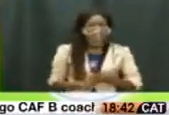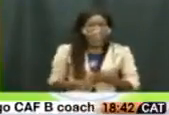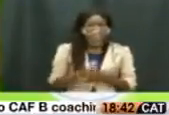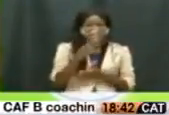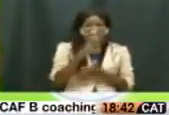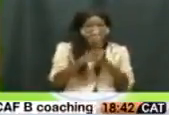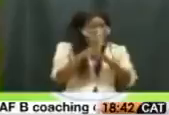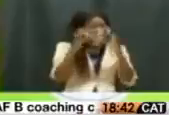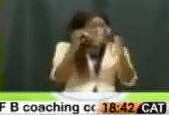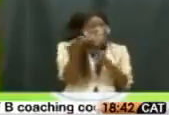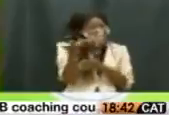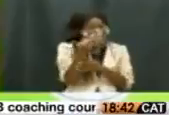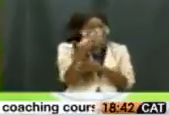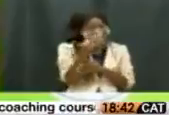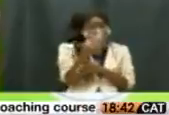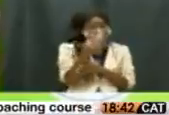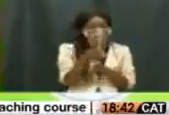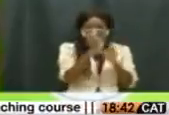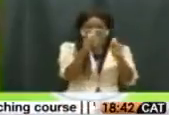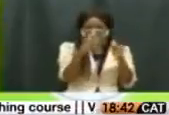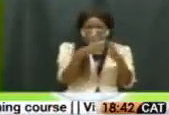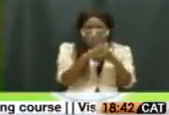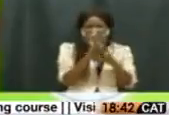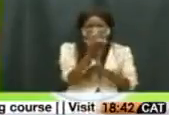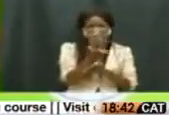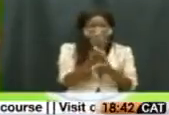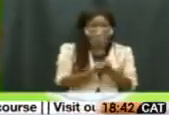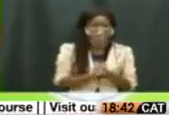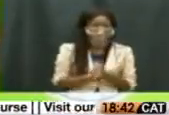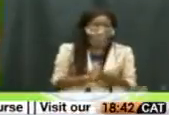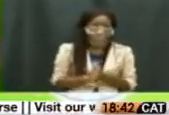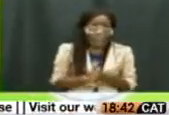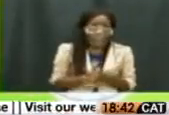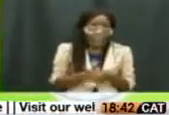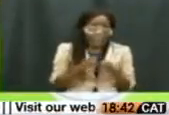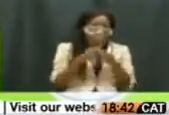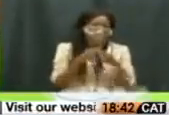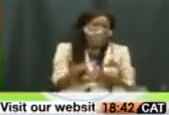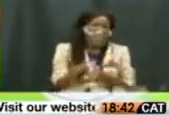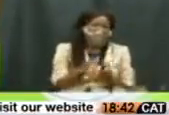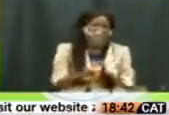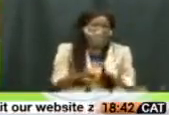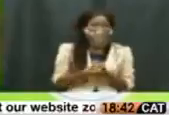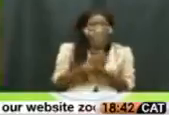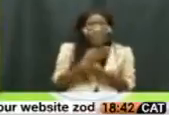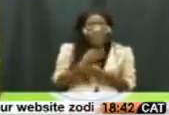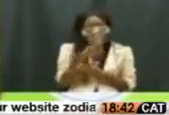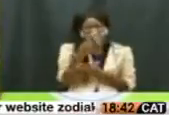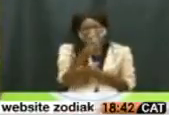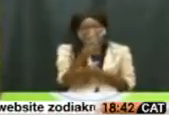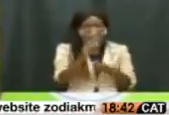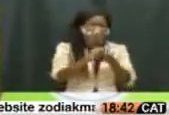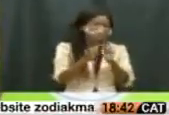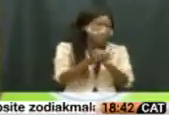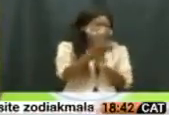tachita nayo bwino koma binta yankhula kuchoncho ndifundi yankhule so paliso ma challenges